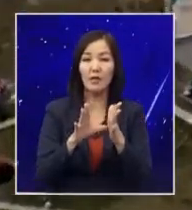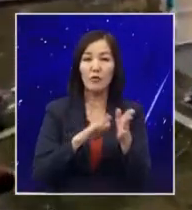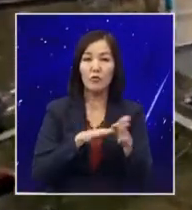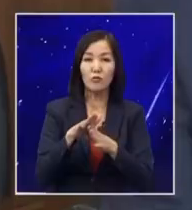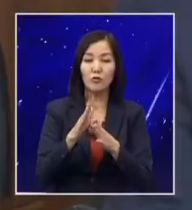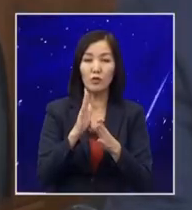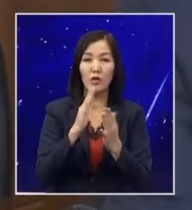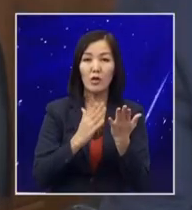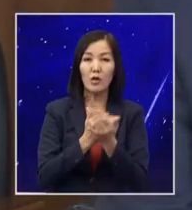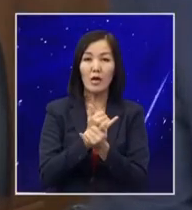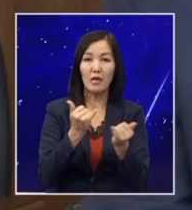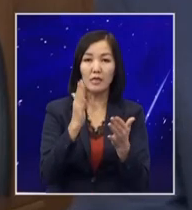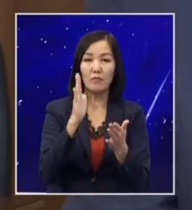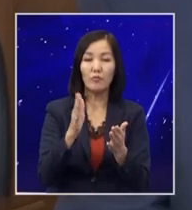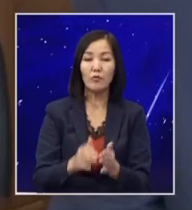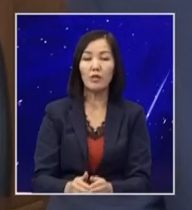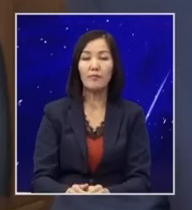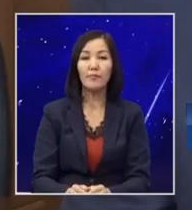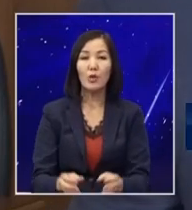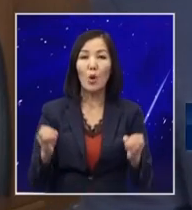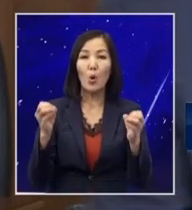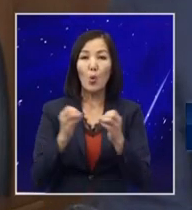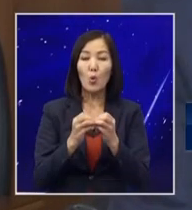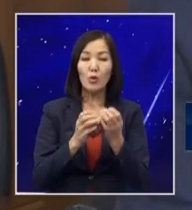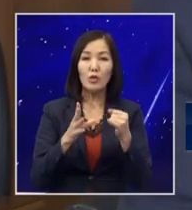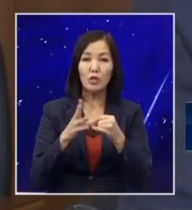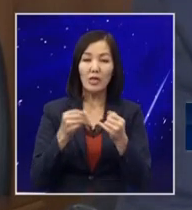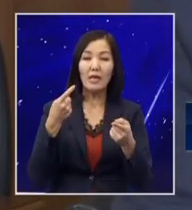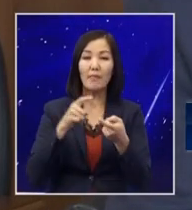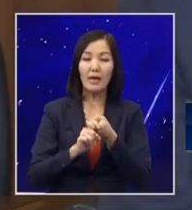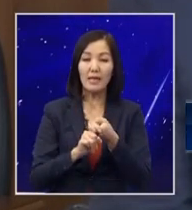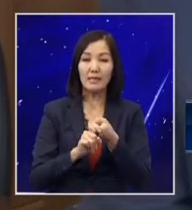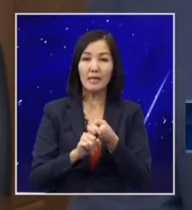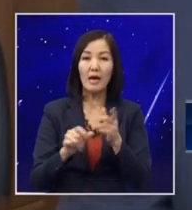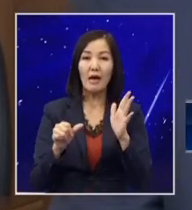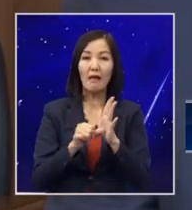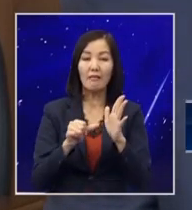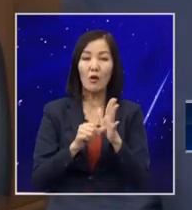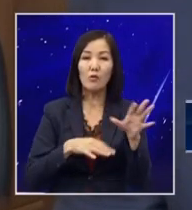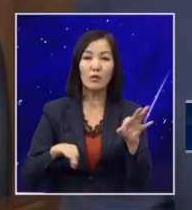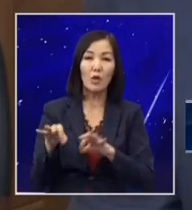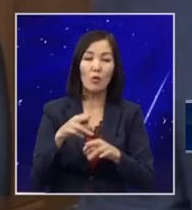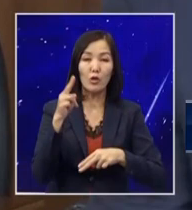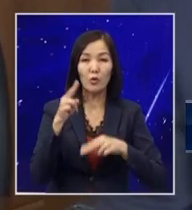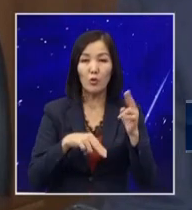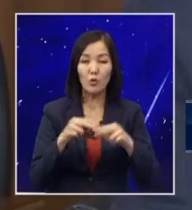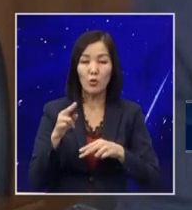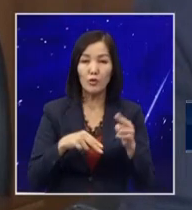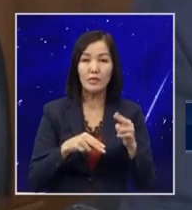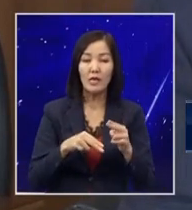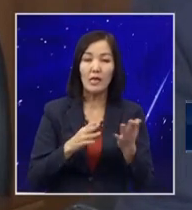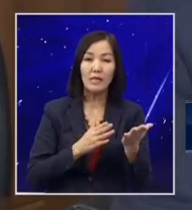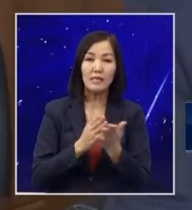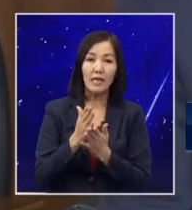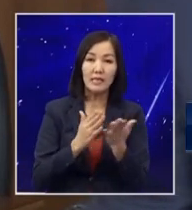асады. Оның ішінде 10 жер қатынастар саласындағы және де 6 сәулет және қала құрылысы